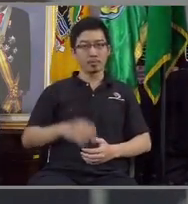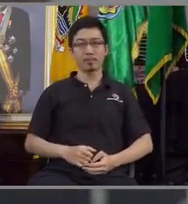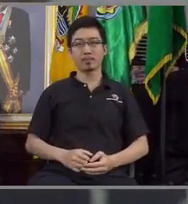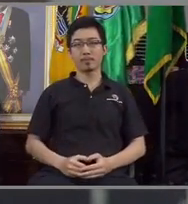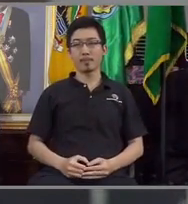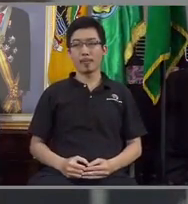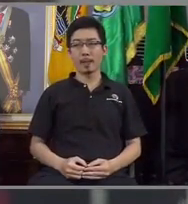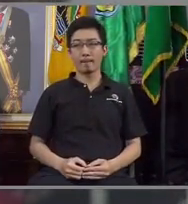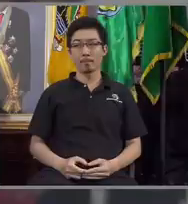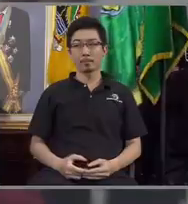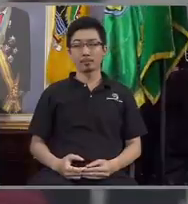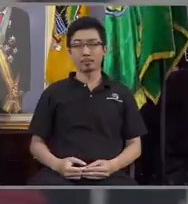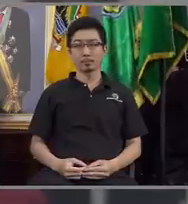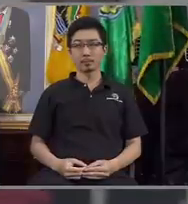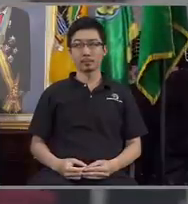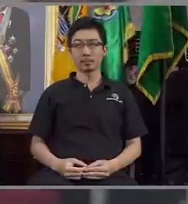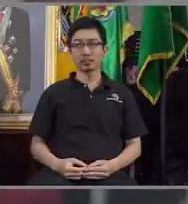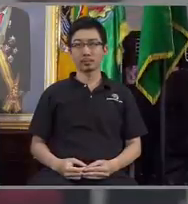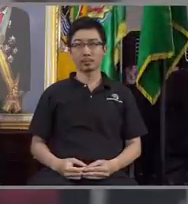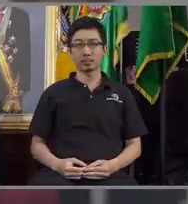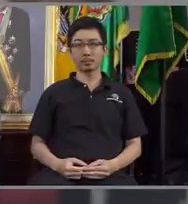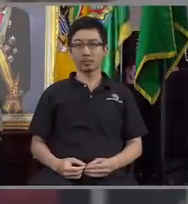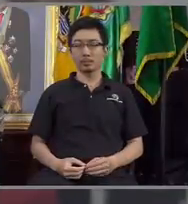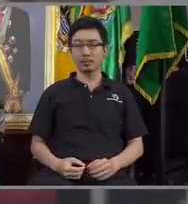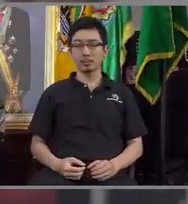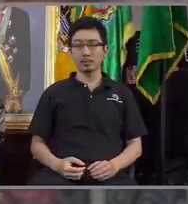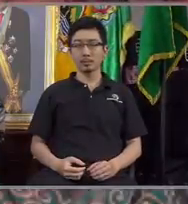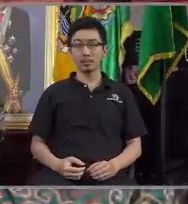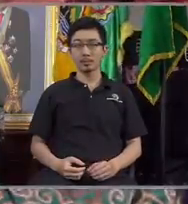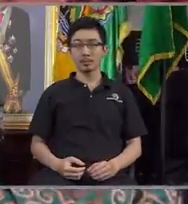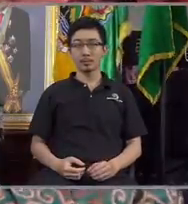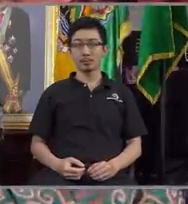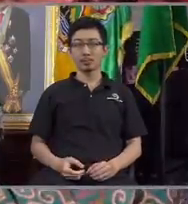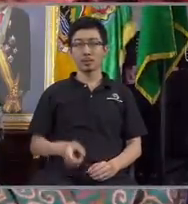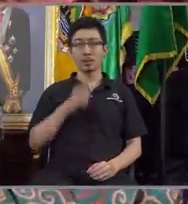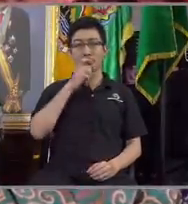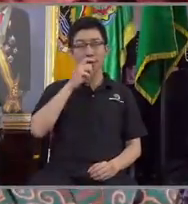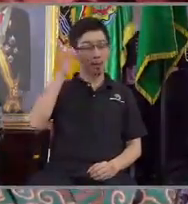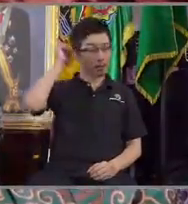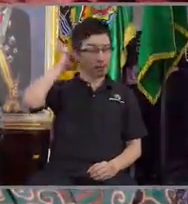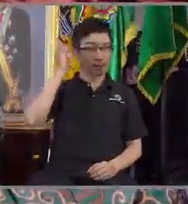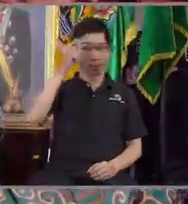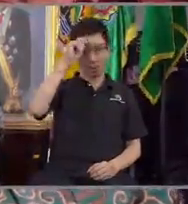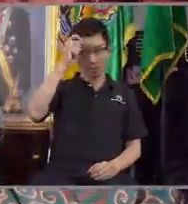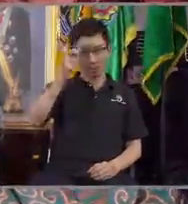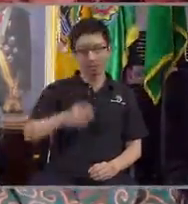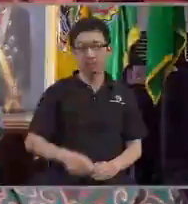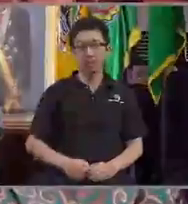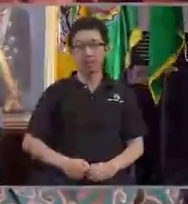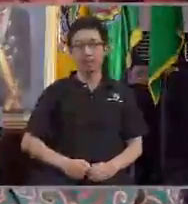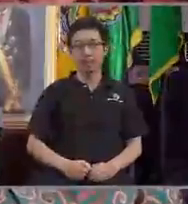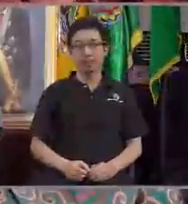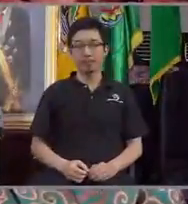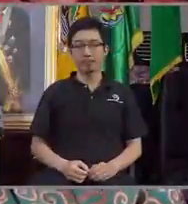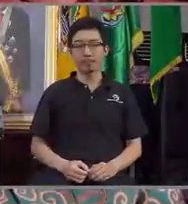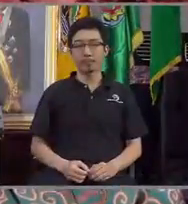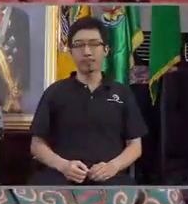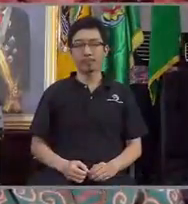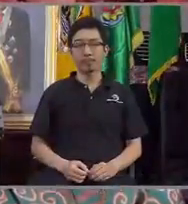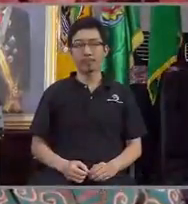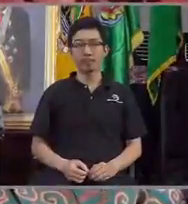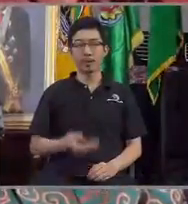DPRD dan rekan-rekan kami di DPRD Provinsi Jawa Tengah bapak ibu para kepala daerah yang saya hormati Alhamdulillah kita